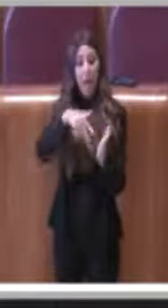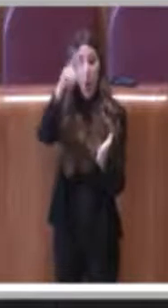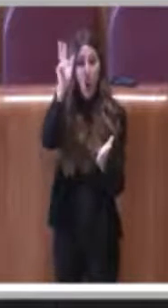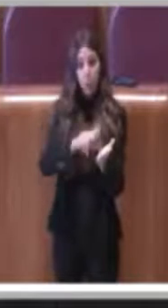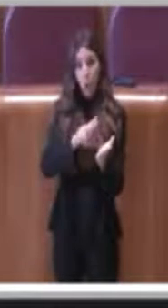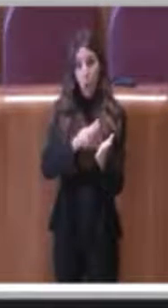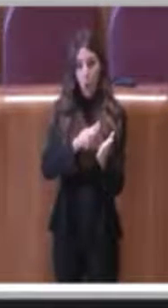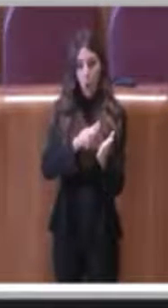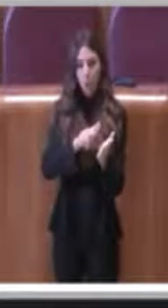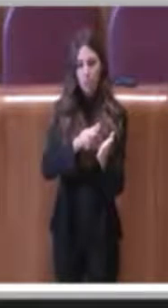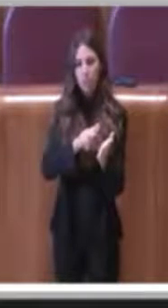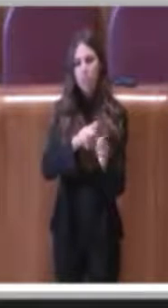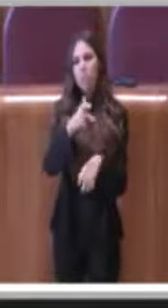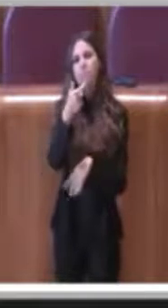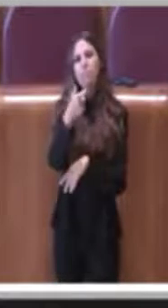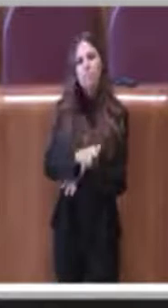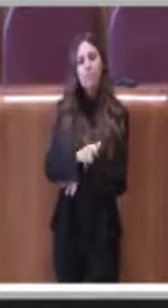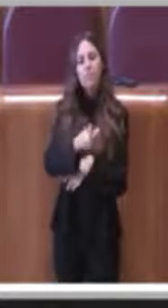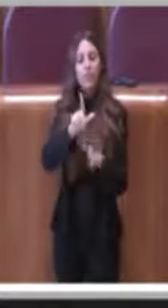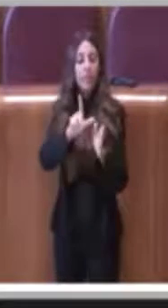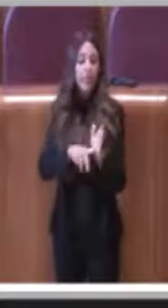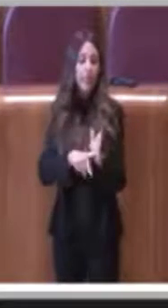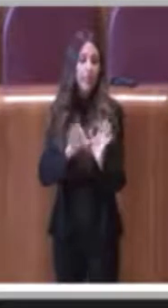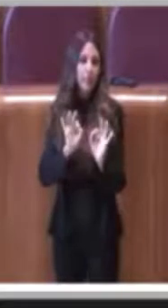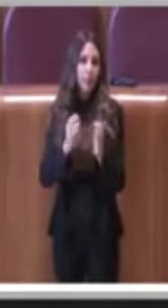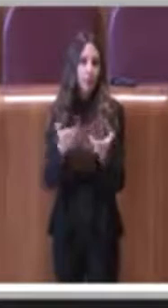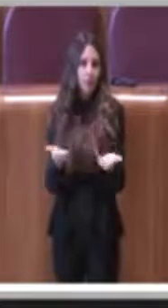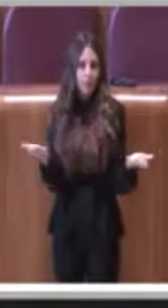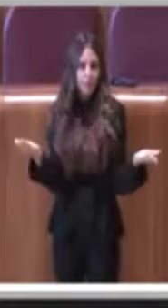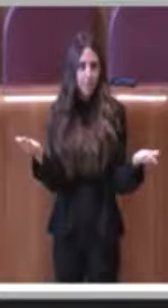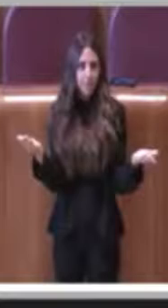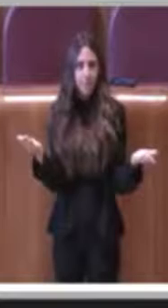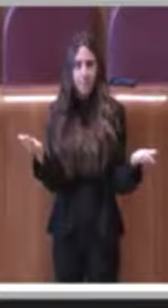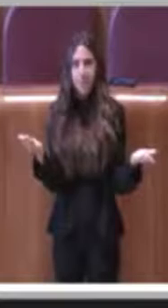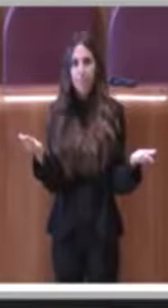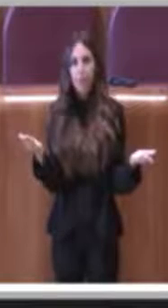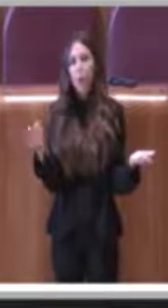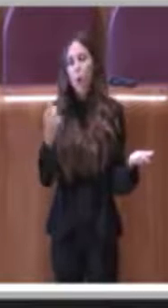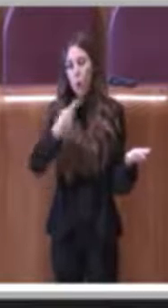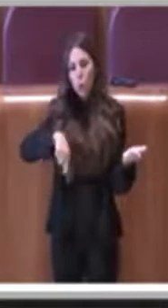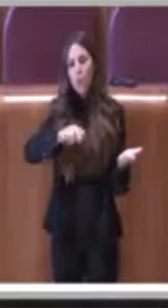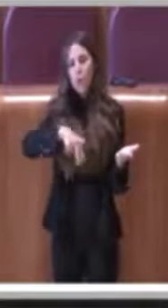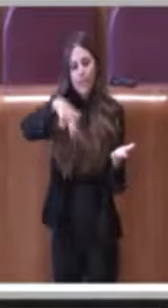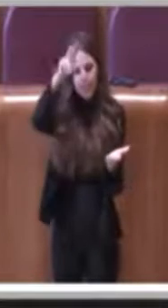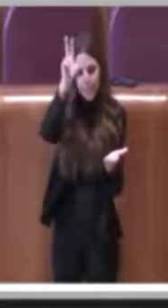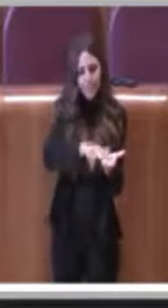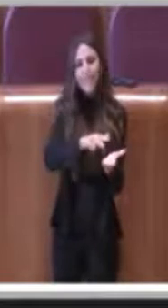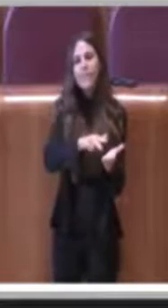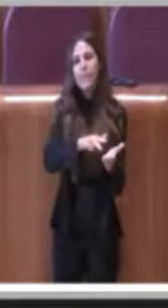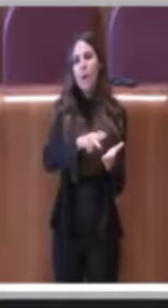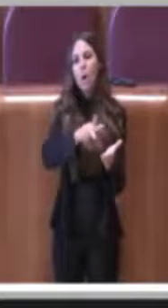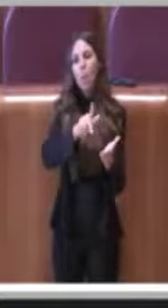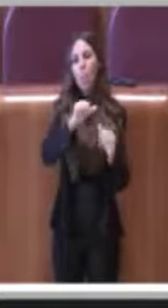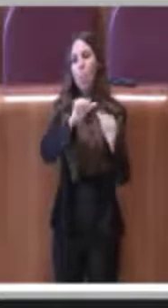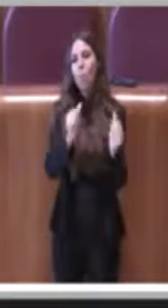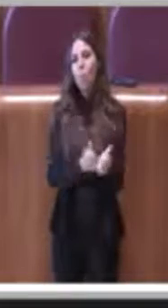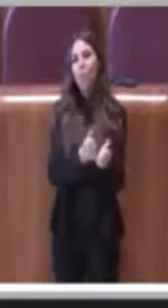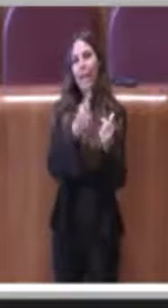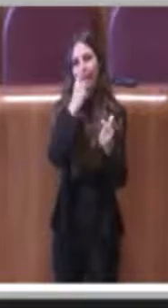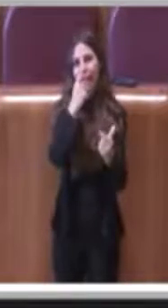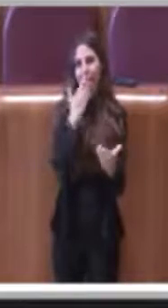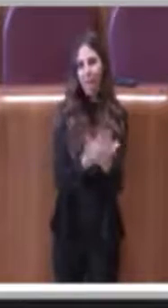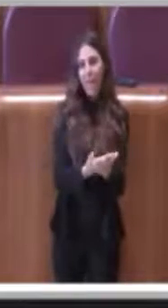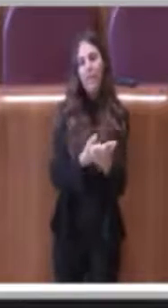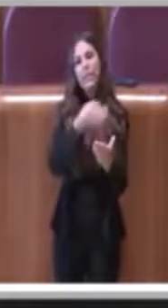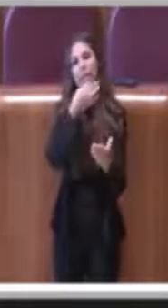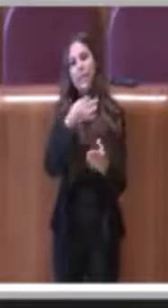all'approvazione, perché i tempi sono quelli che sono, quindi noi ratificheremo nei tempi giusti e quindi questo documento poi